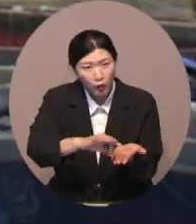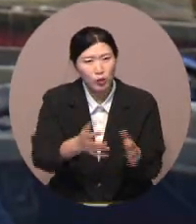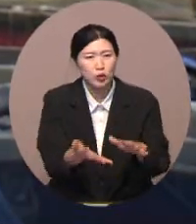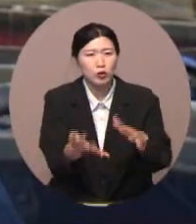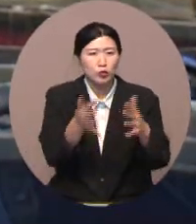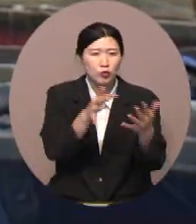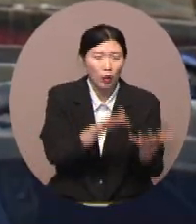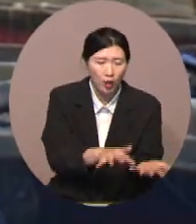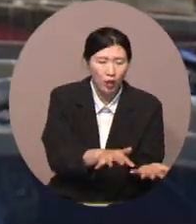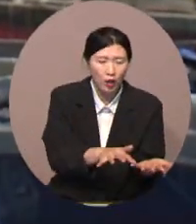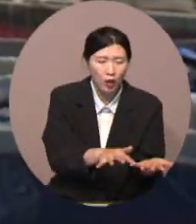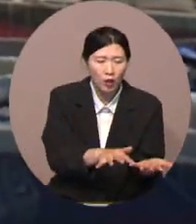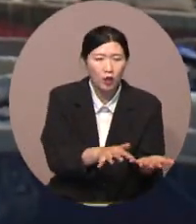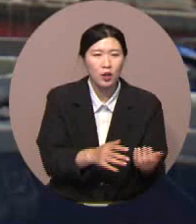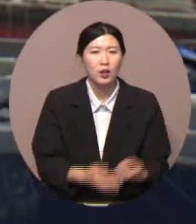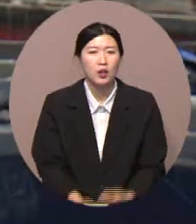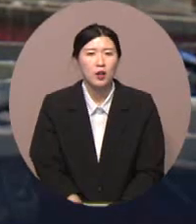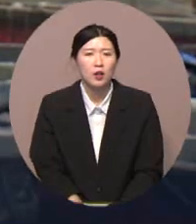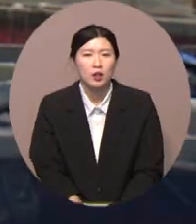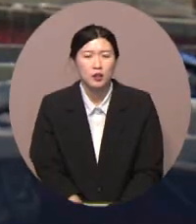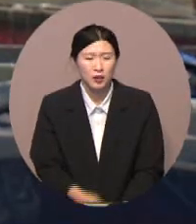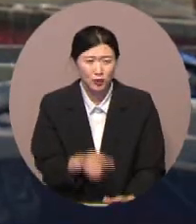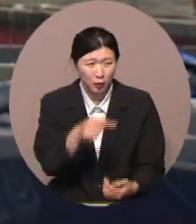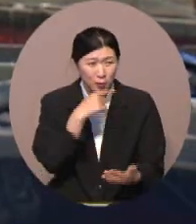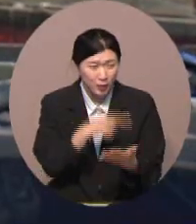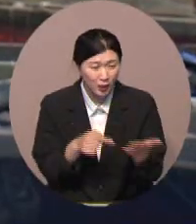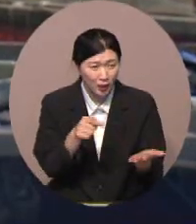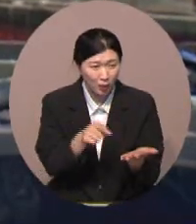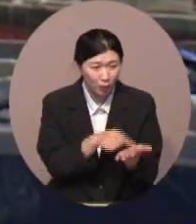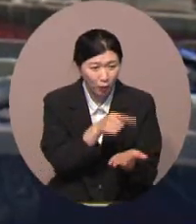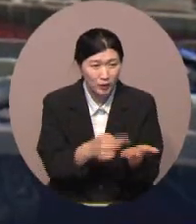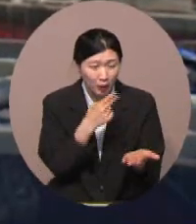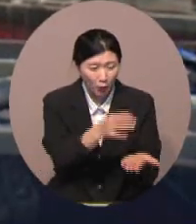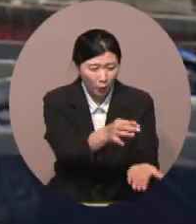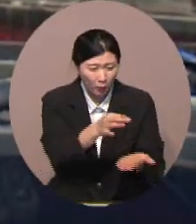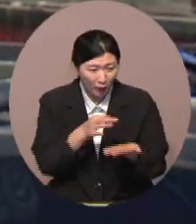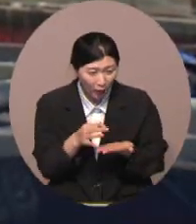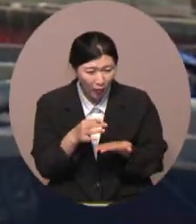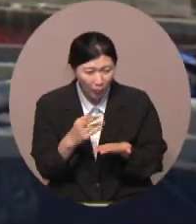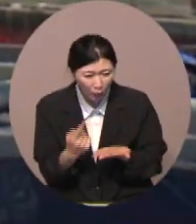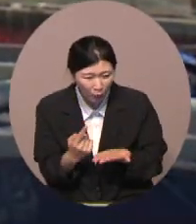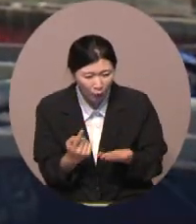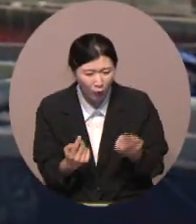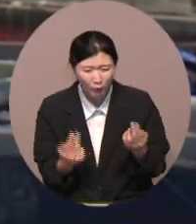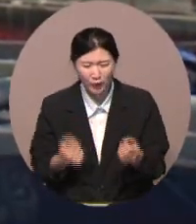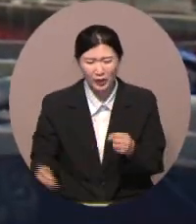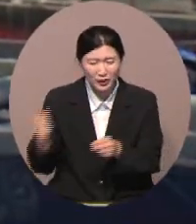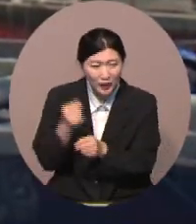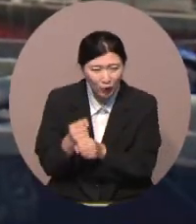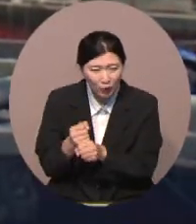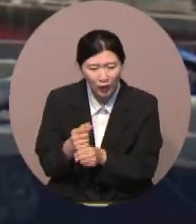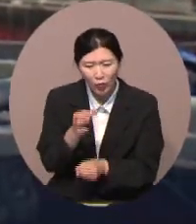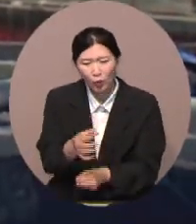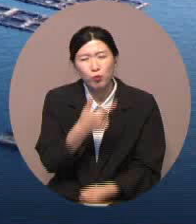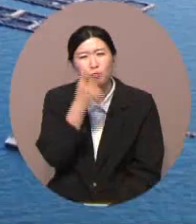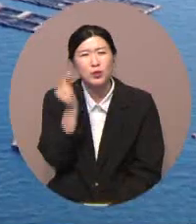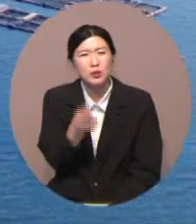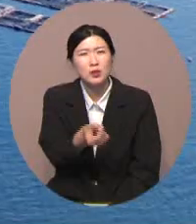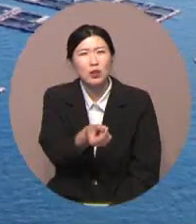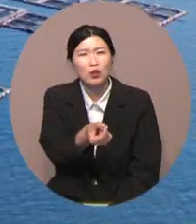지금 집단 폐쇄를 하기 때문에 설상 그 집권 만한 보험이 나온다 흔들 재기 하에는 너무